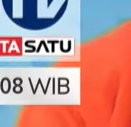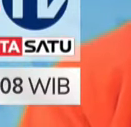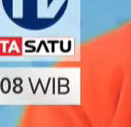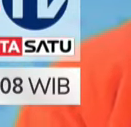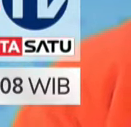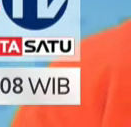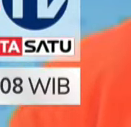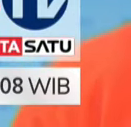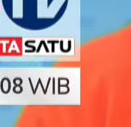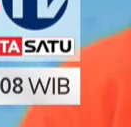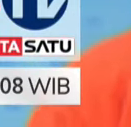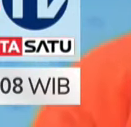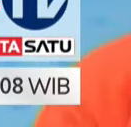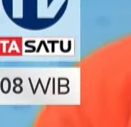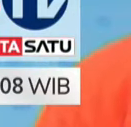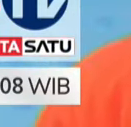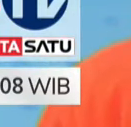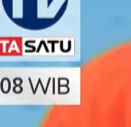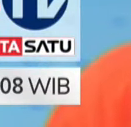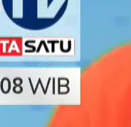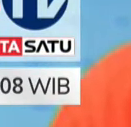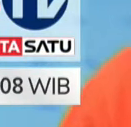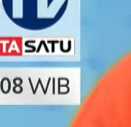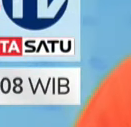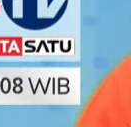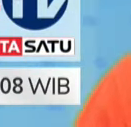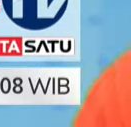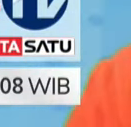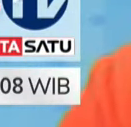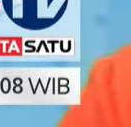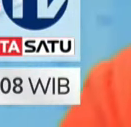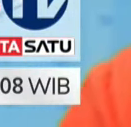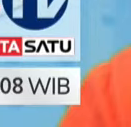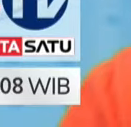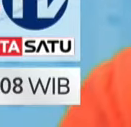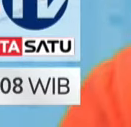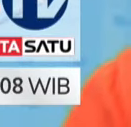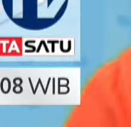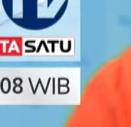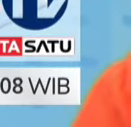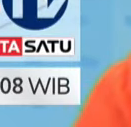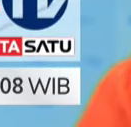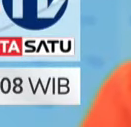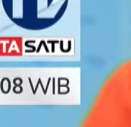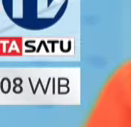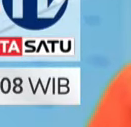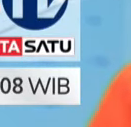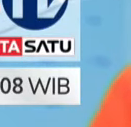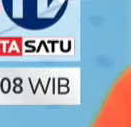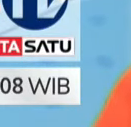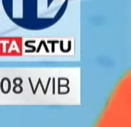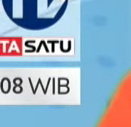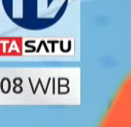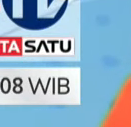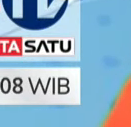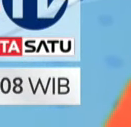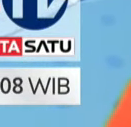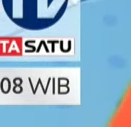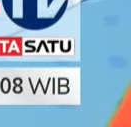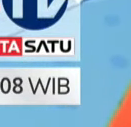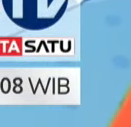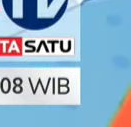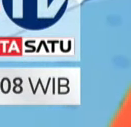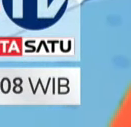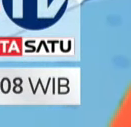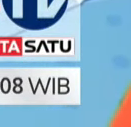masing-masing paslon 01 02 03 jelang keberangkatan mereka ke venue debat putaran ketiga ini begitu ya yang ada